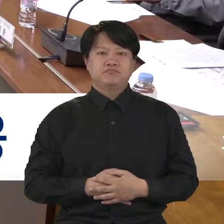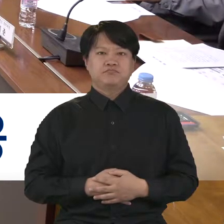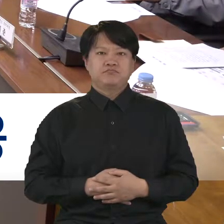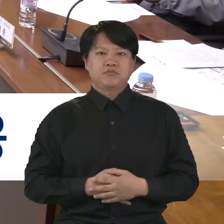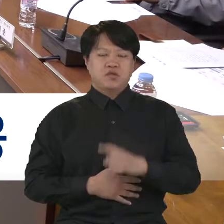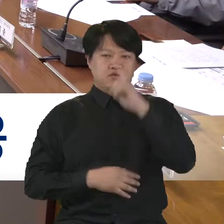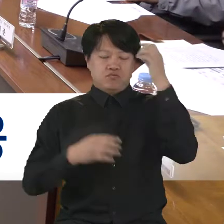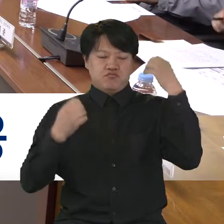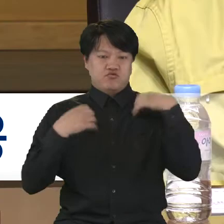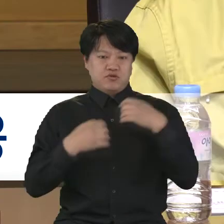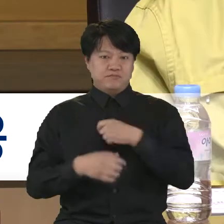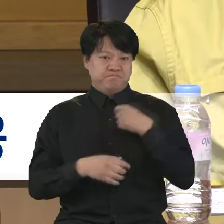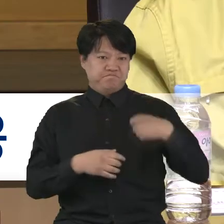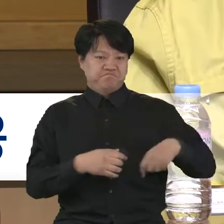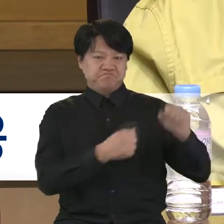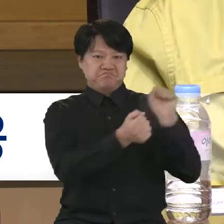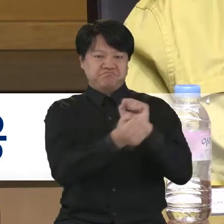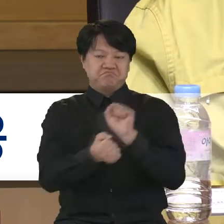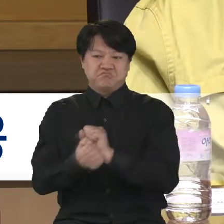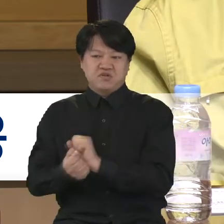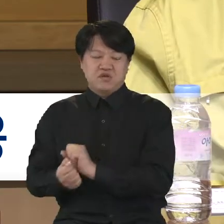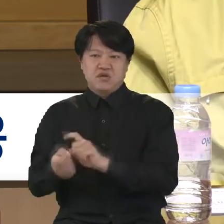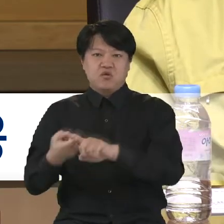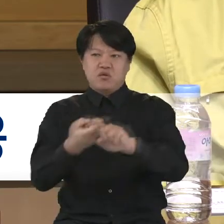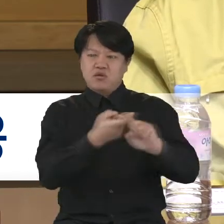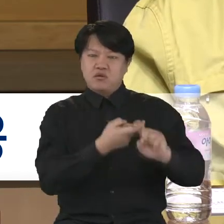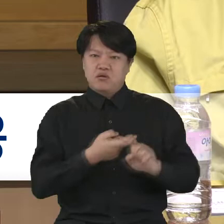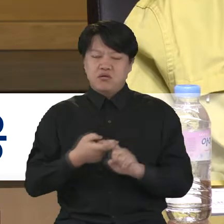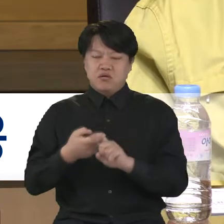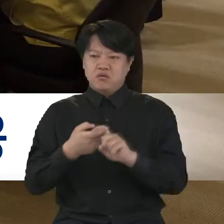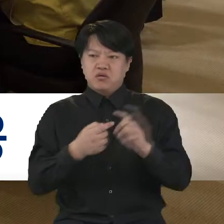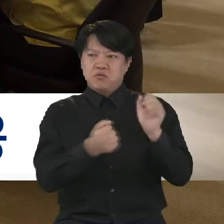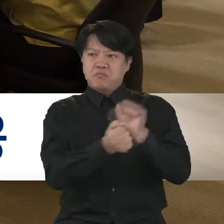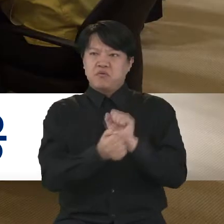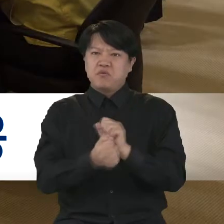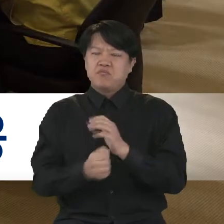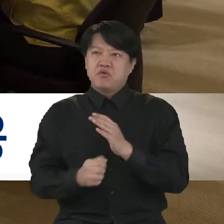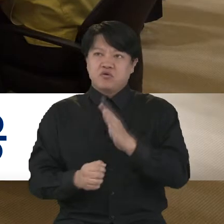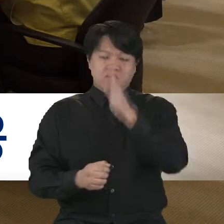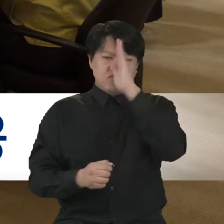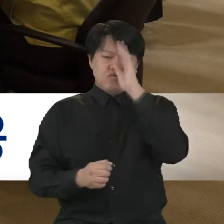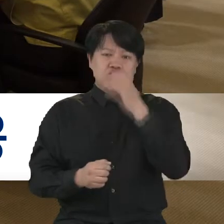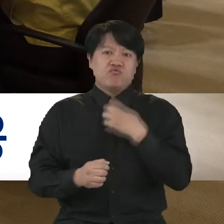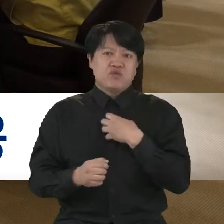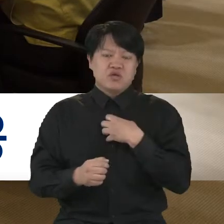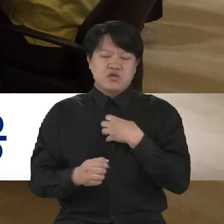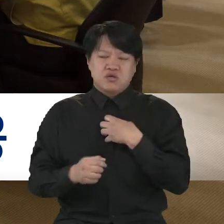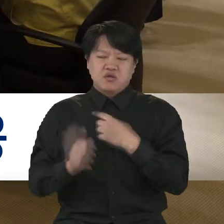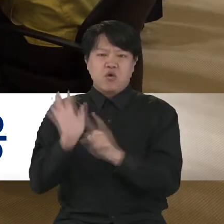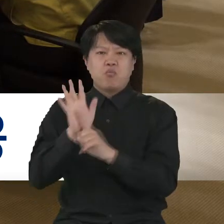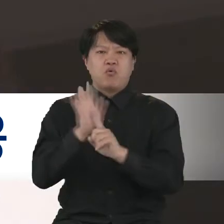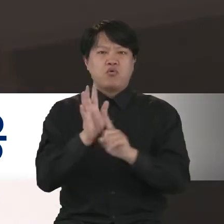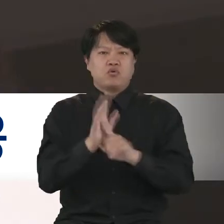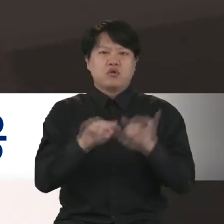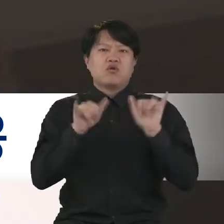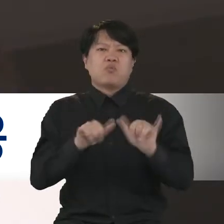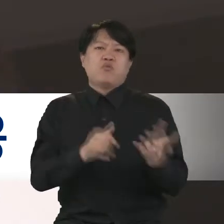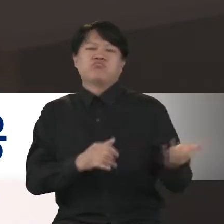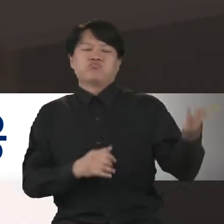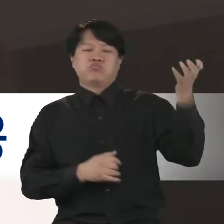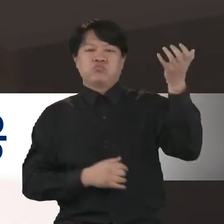정부가 중국발 신종 코로나 바이러스 감염증 관련 감염병 위기 경보 단계를 주의 에서 경계 로 상향 조정한